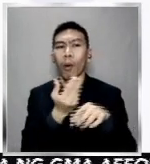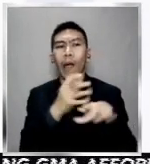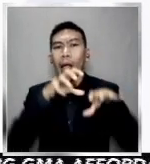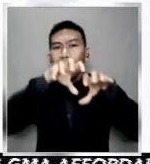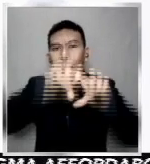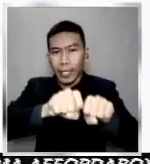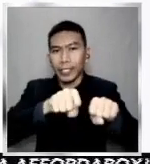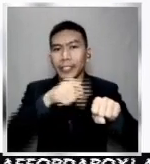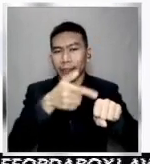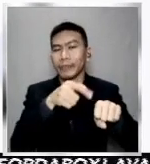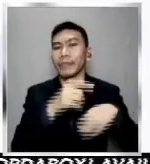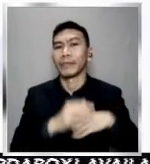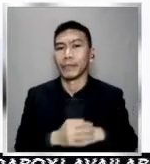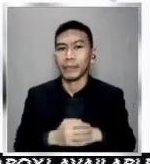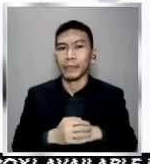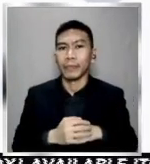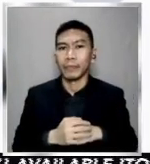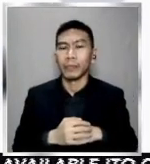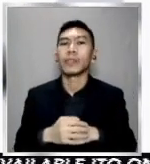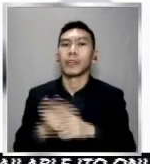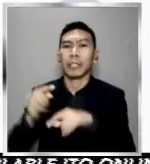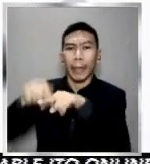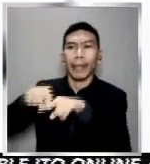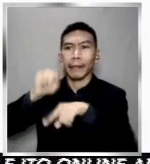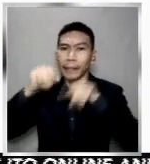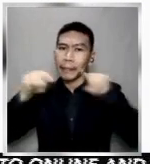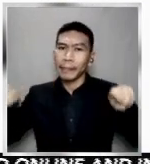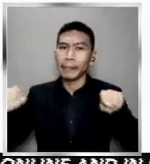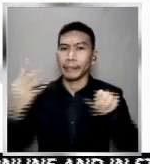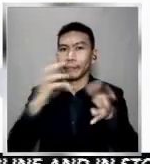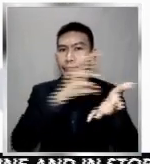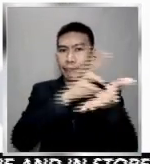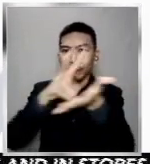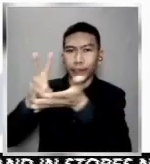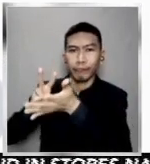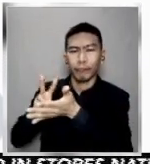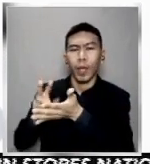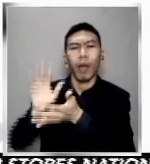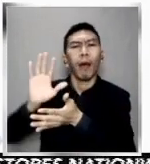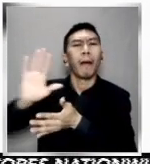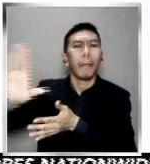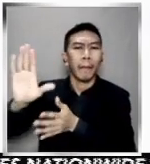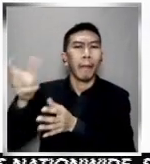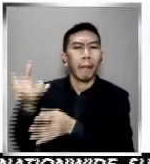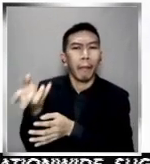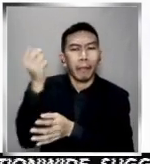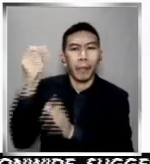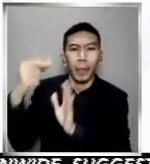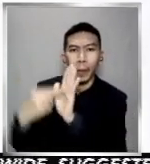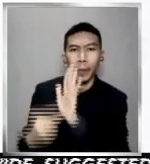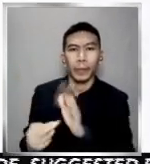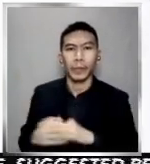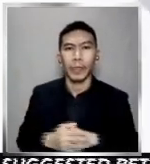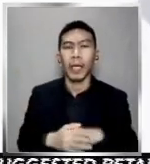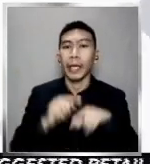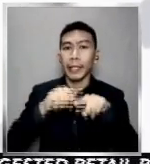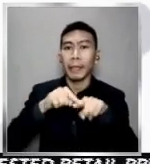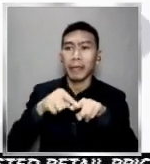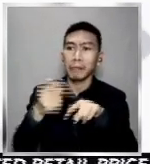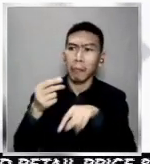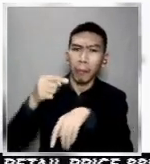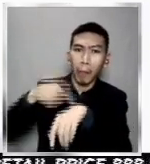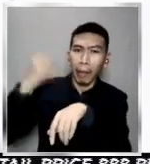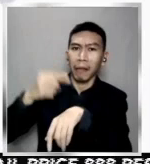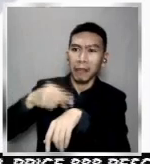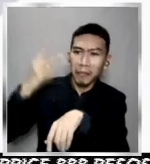ordinansa ng lungsod kung saan sila nakatira, kung ano ang parusa. Depende rin daw yan kung ilang beses nang nahuli ang violator. Meron silang mga